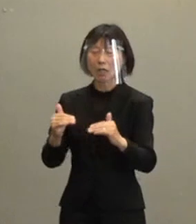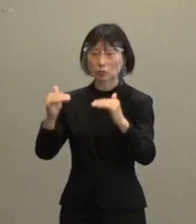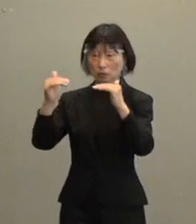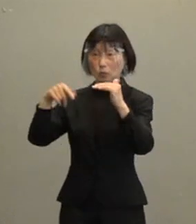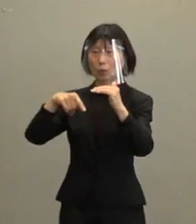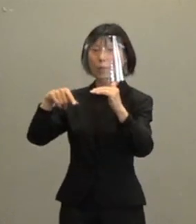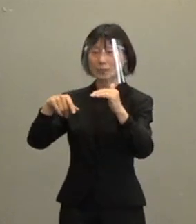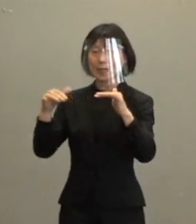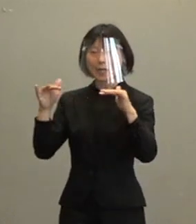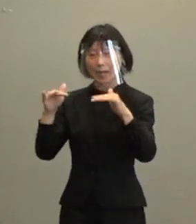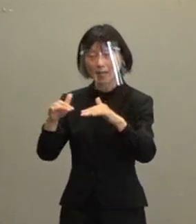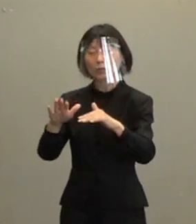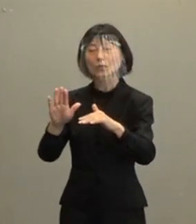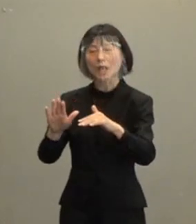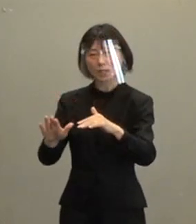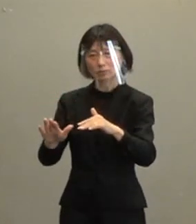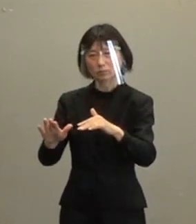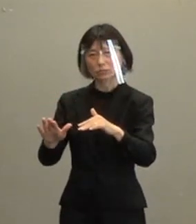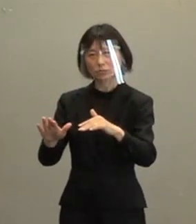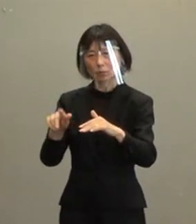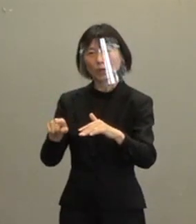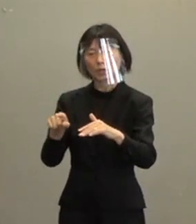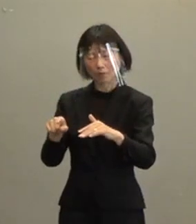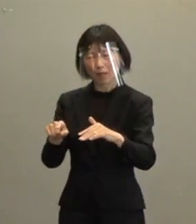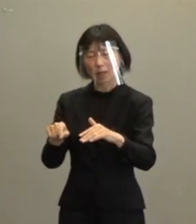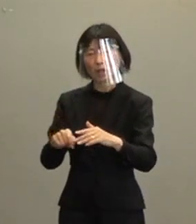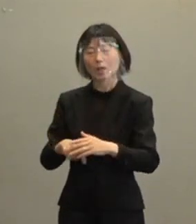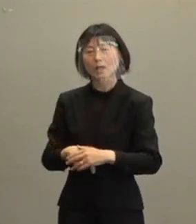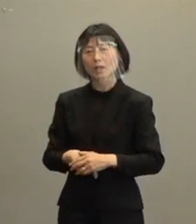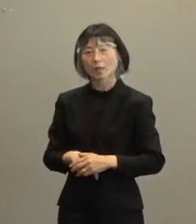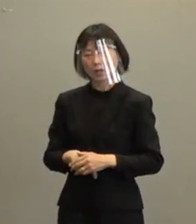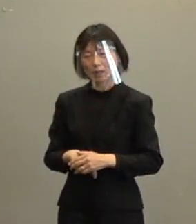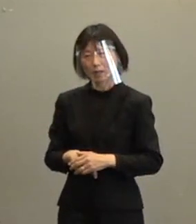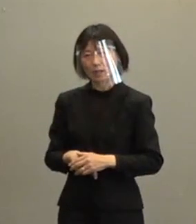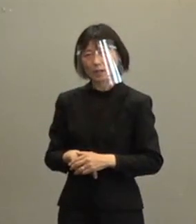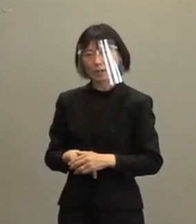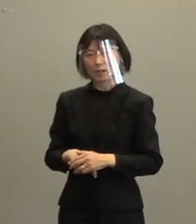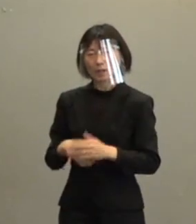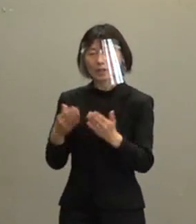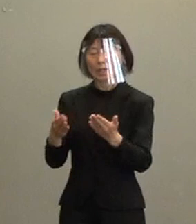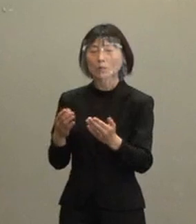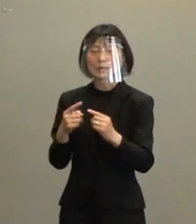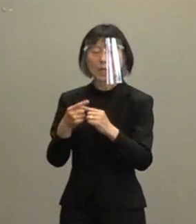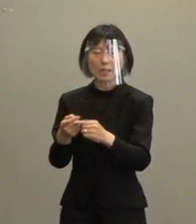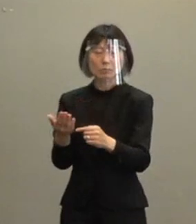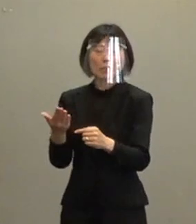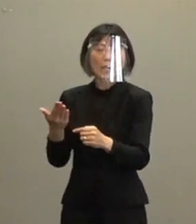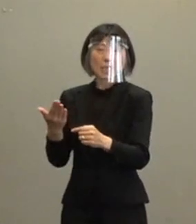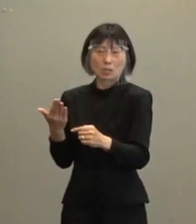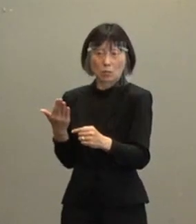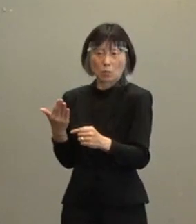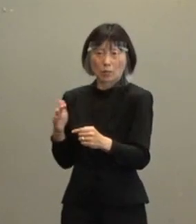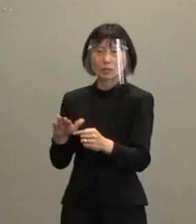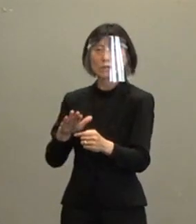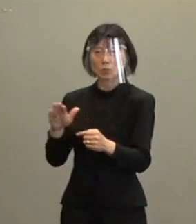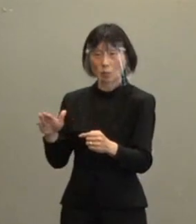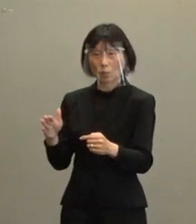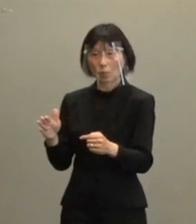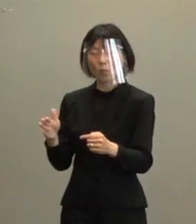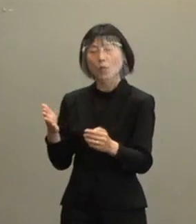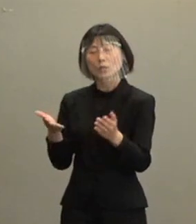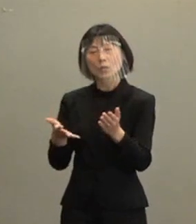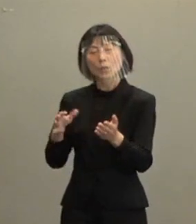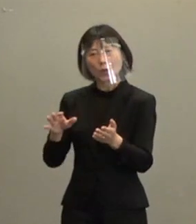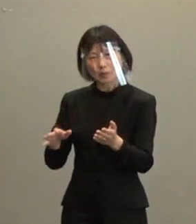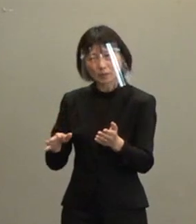影響が出る可能性がある。これはある種その就学前の児童幼児乳児